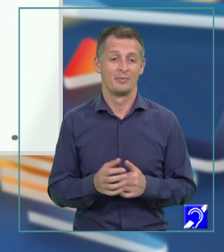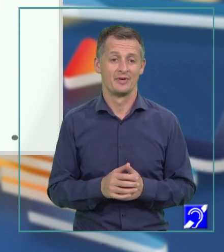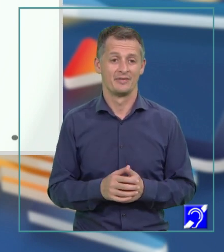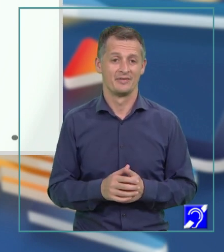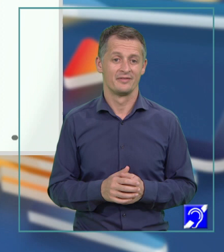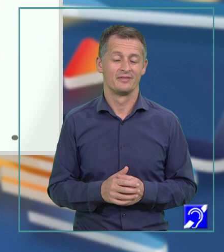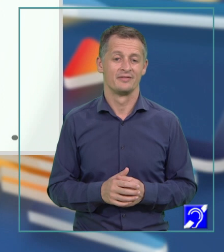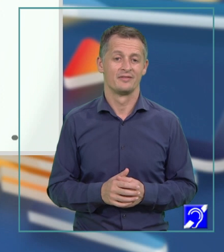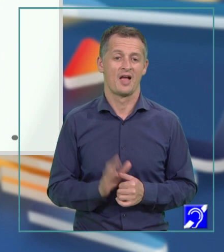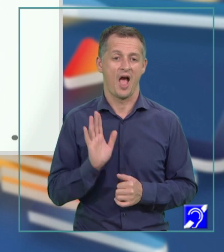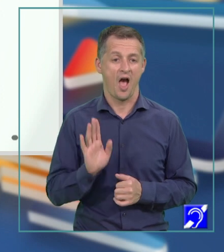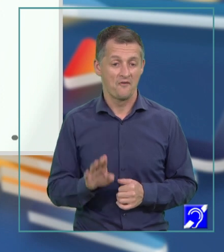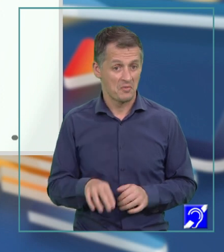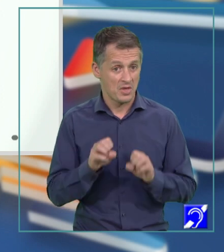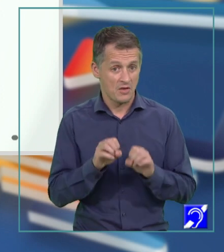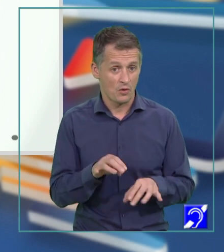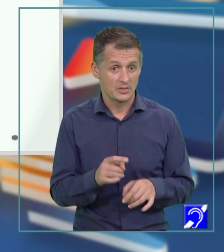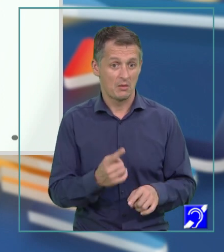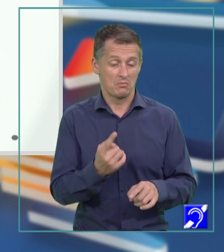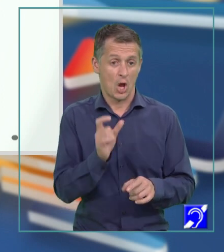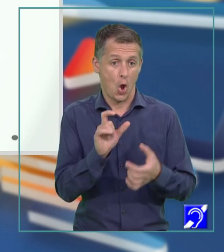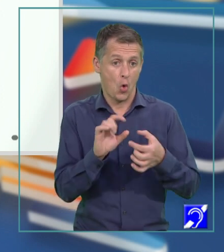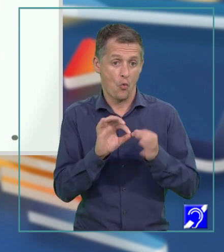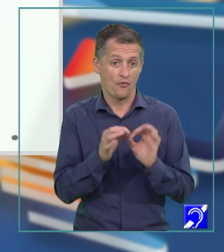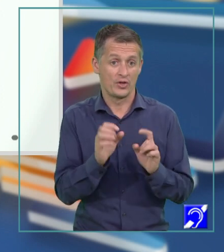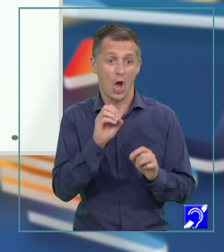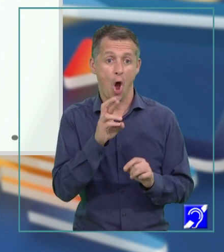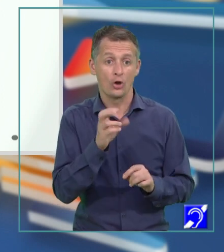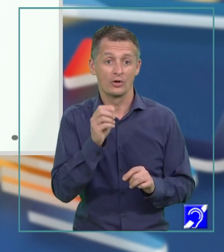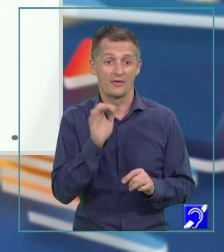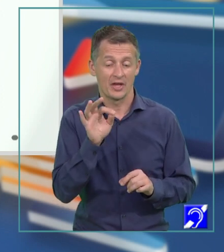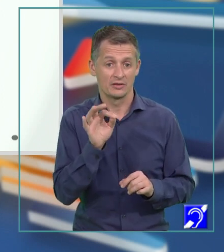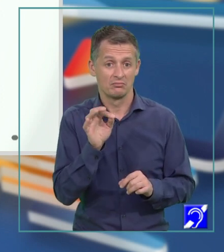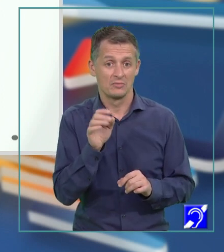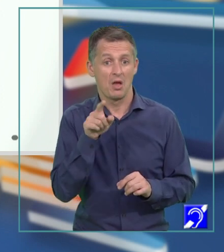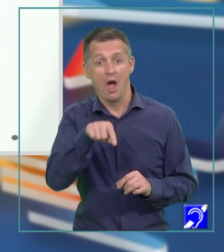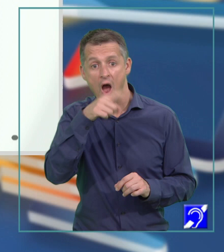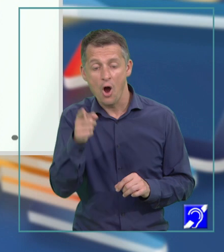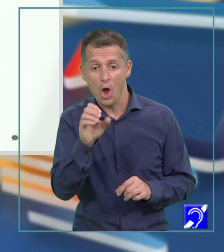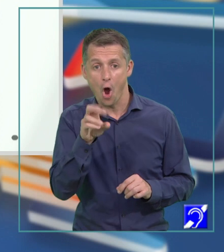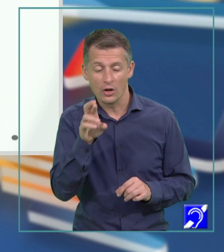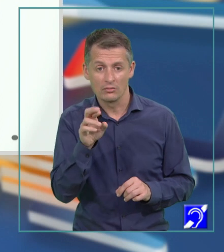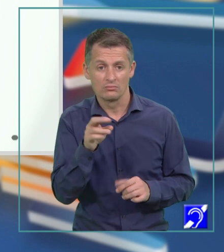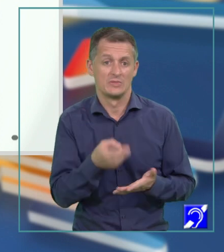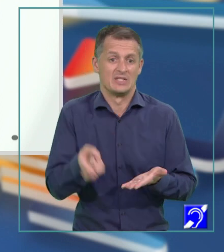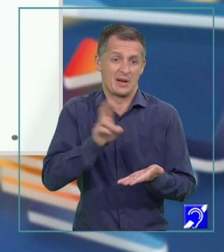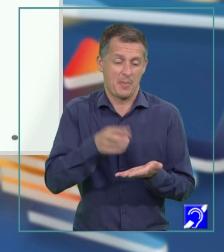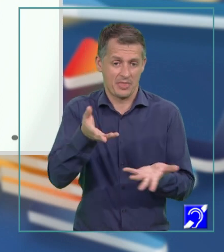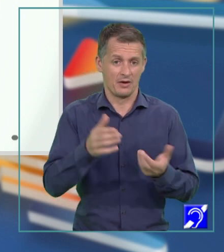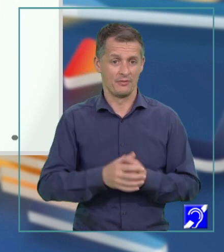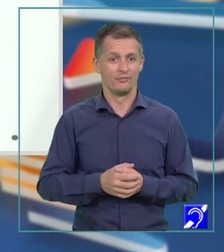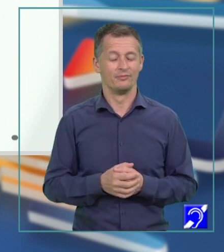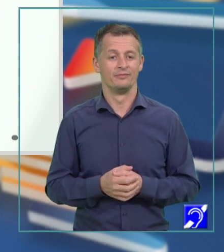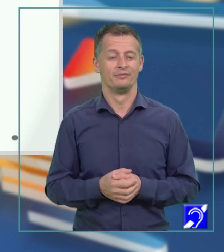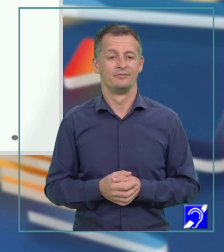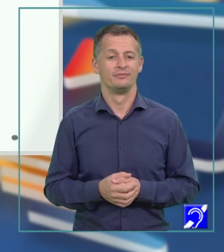avem informația necesară, prin urmare, corect, acolo repetă informația transmisă prin verbul a ortografia.